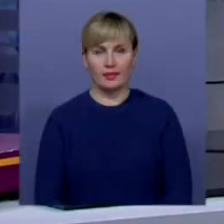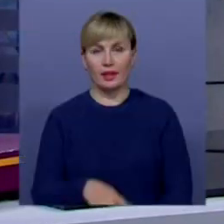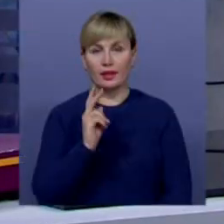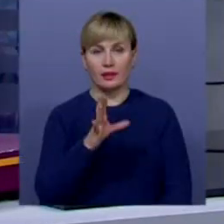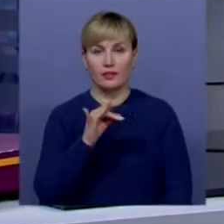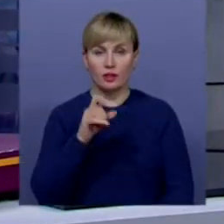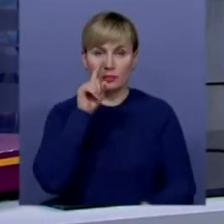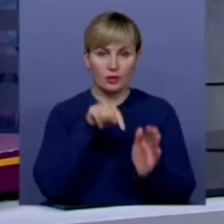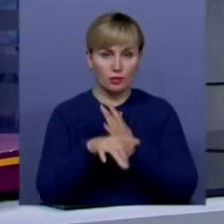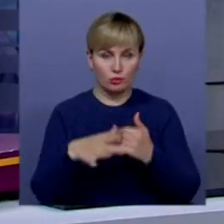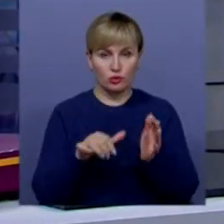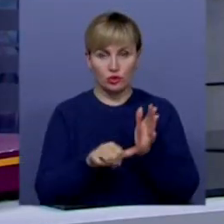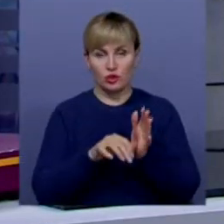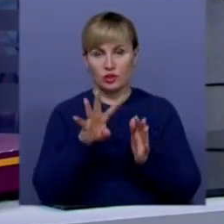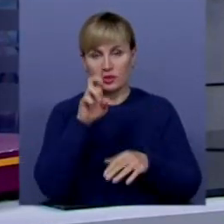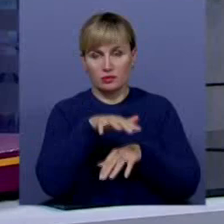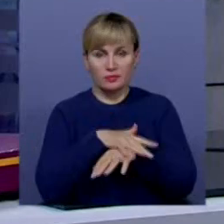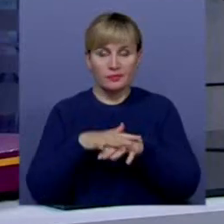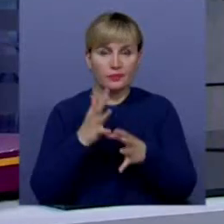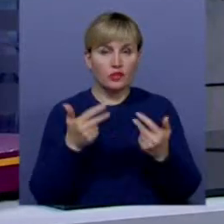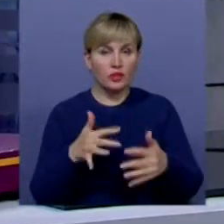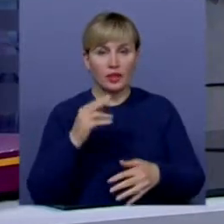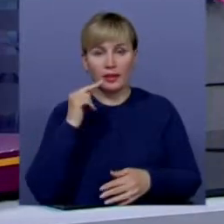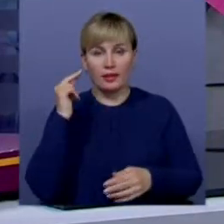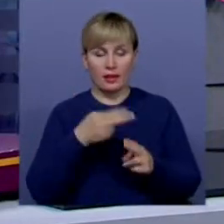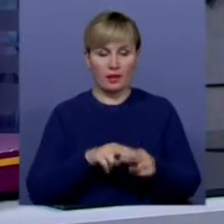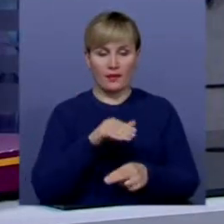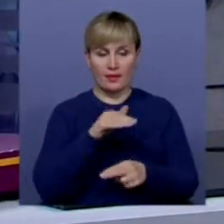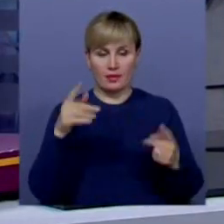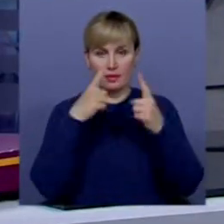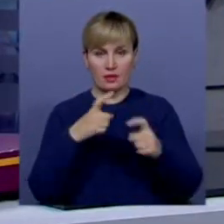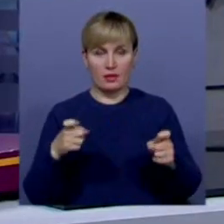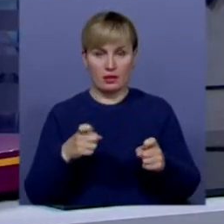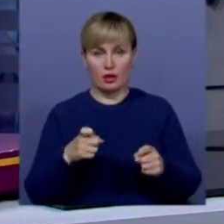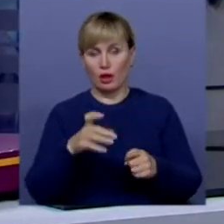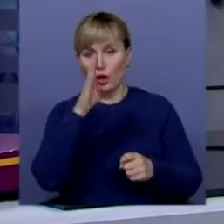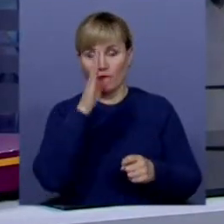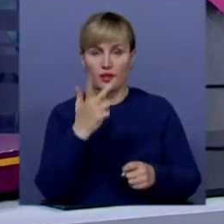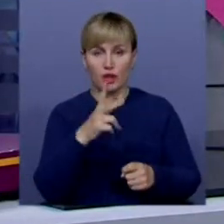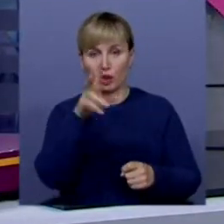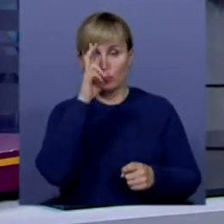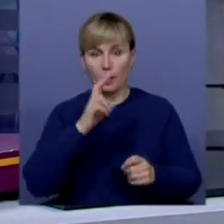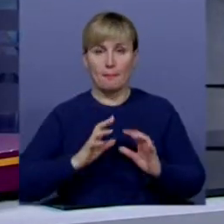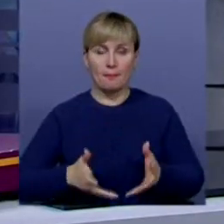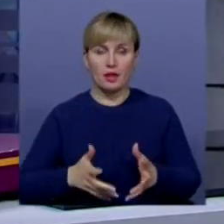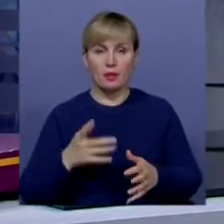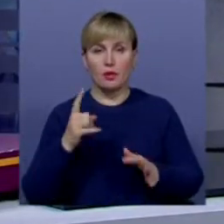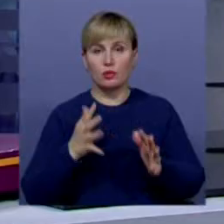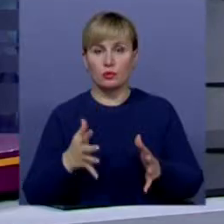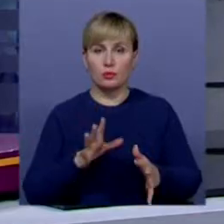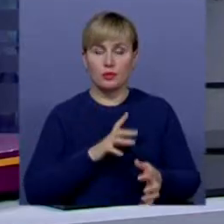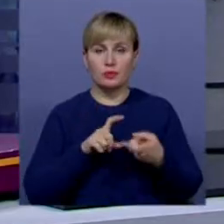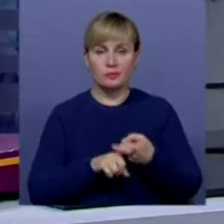Коронавирус проник уже в 64 страны, не считая Китая. Это официальные данные ВОЗ. Это ровно треть государств мира. Первые случаи